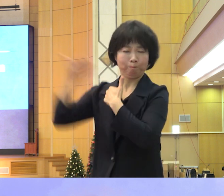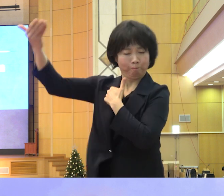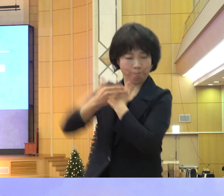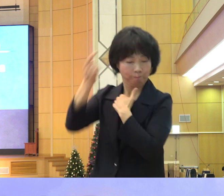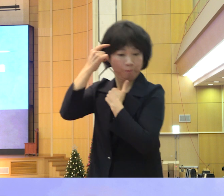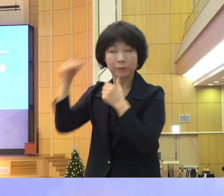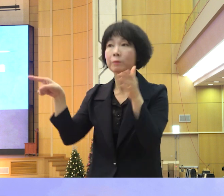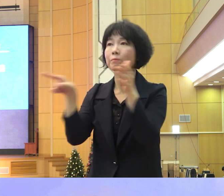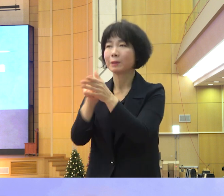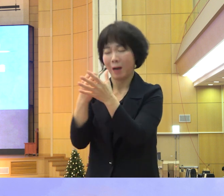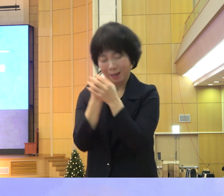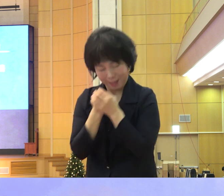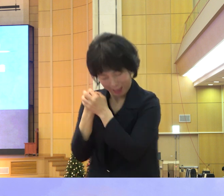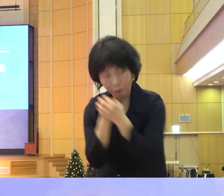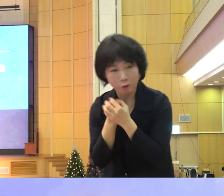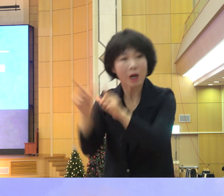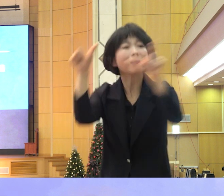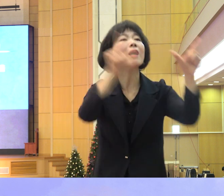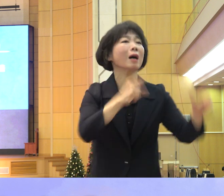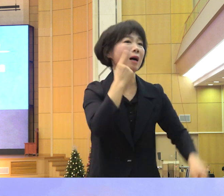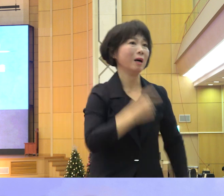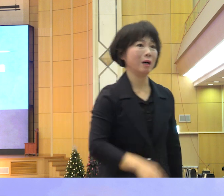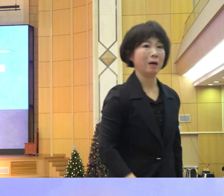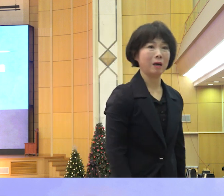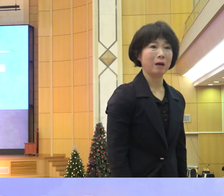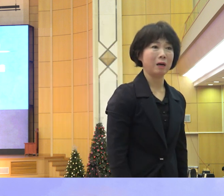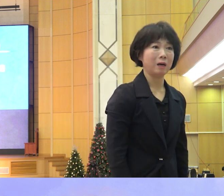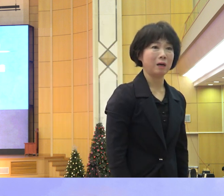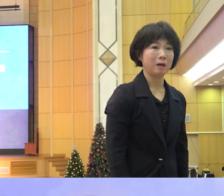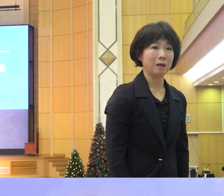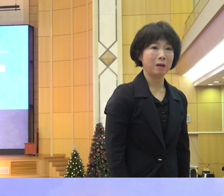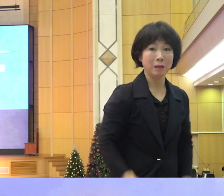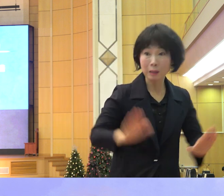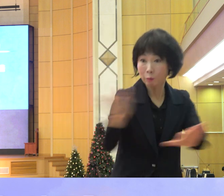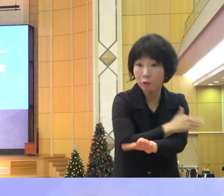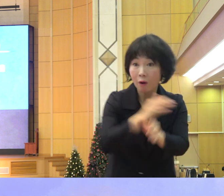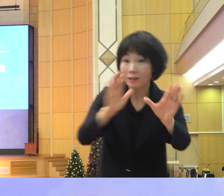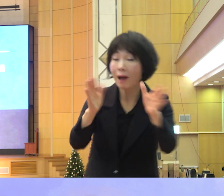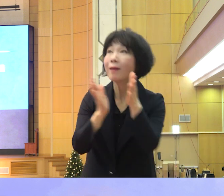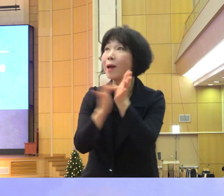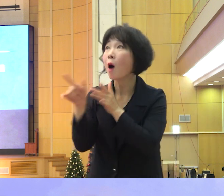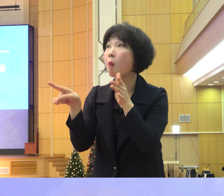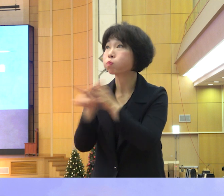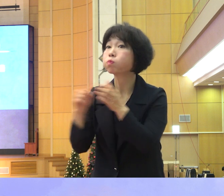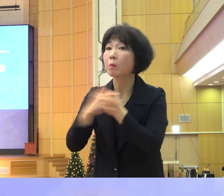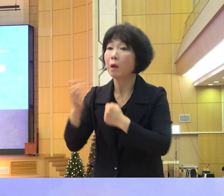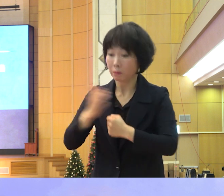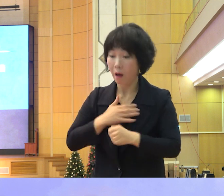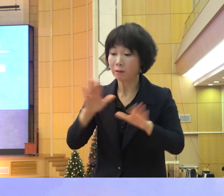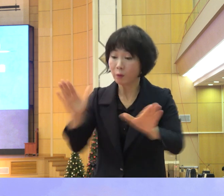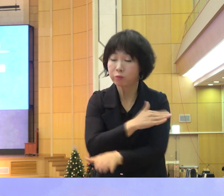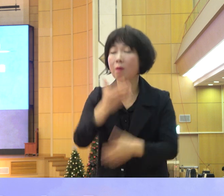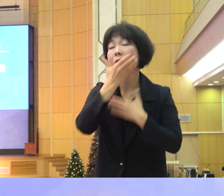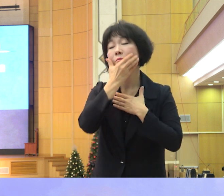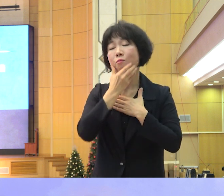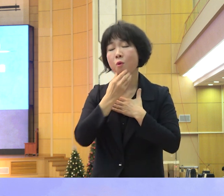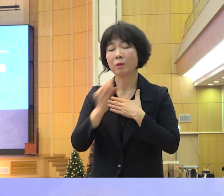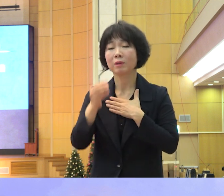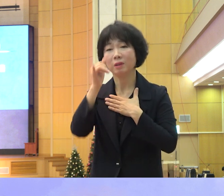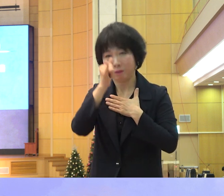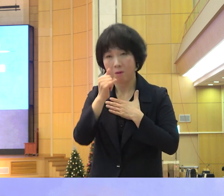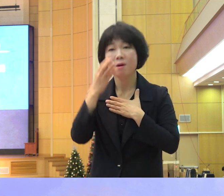하는 믿음과, 그리고 그렇기 때문에 예수 안에서 나는 복 있는 사람이 된다, 예수 안에서 나는 잘 된다